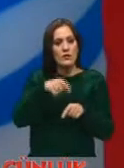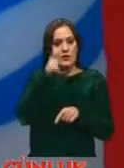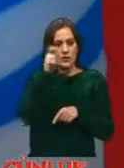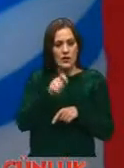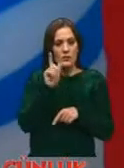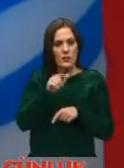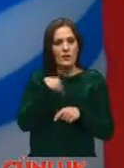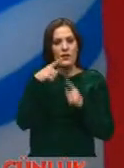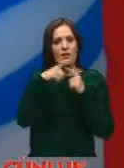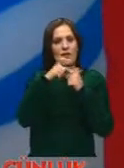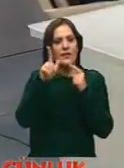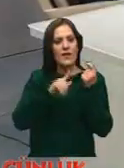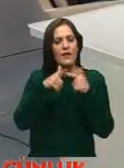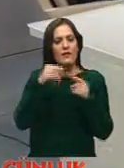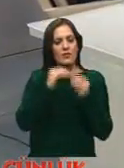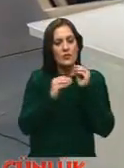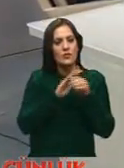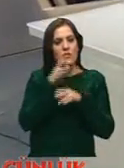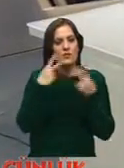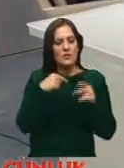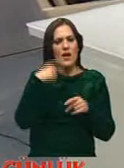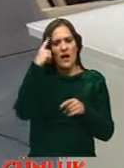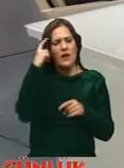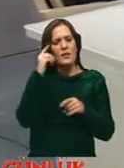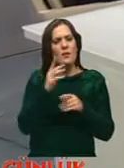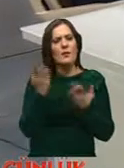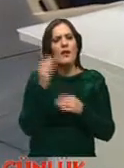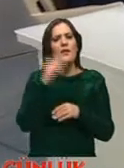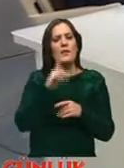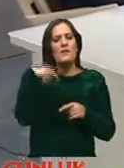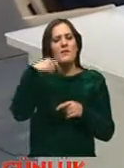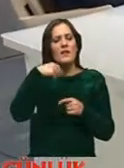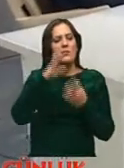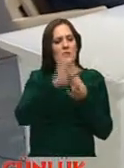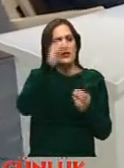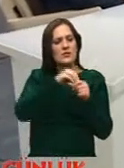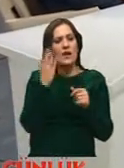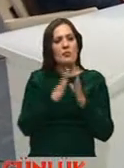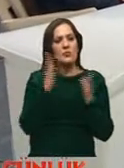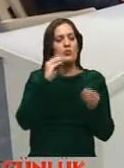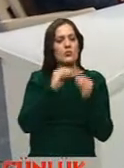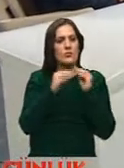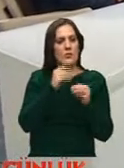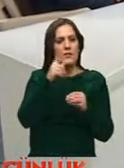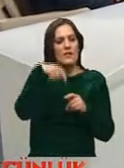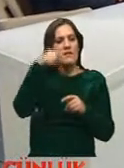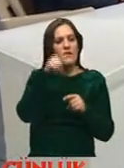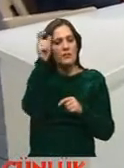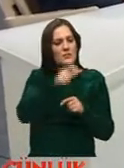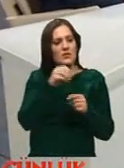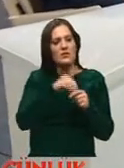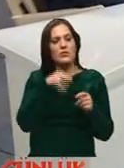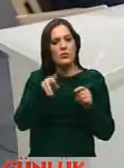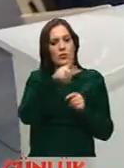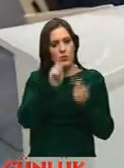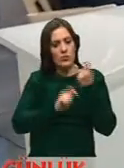etmek gerekiyor. Çünkü telif sorunu yaşanabilir, evet, değil mi? Aklına bile gelmez. Bir film karakterinden, en büyük sorun, bir film karakterinden yola çıkar,